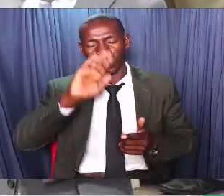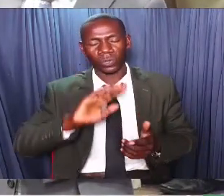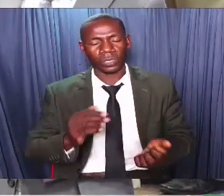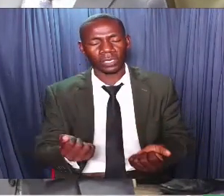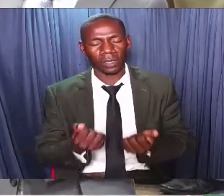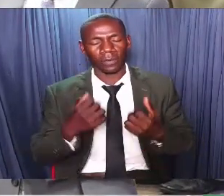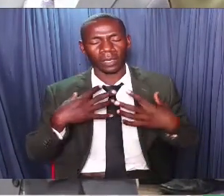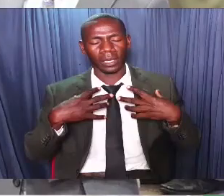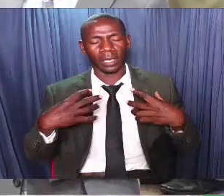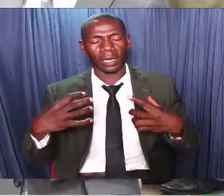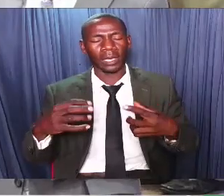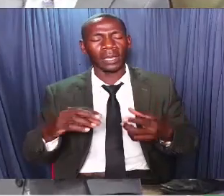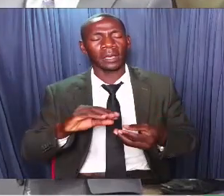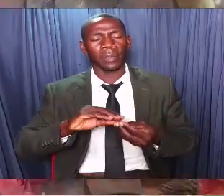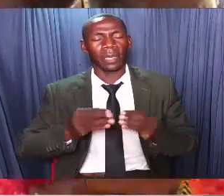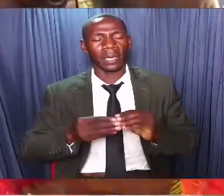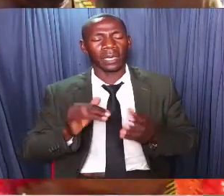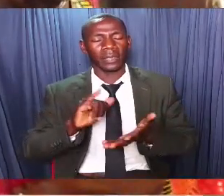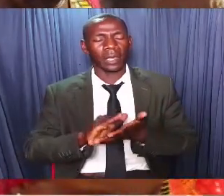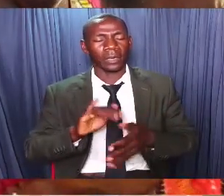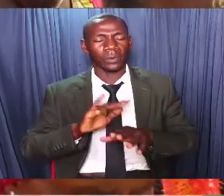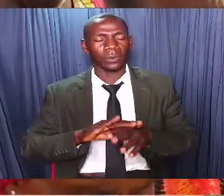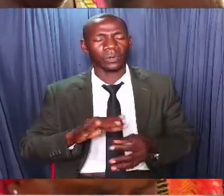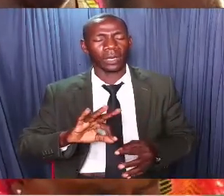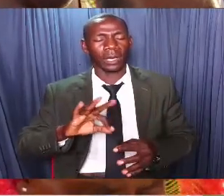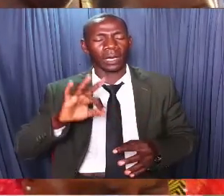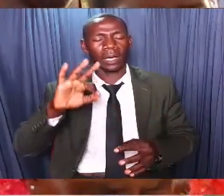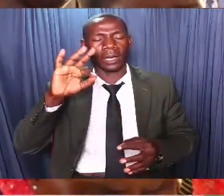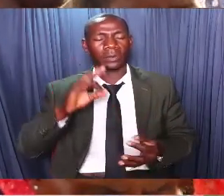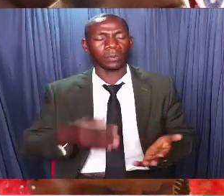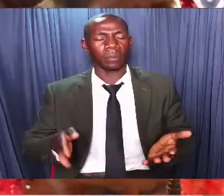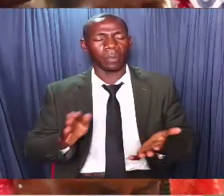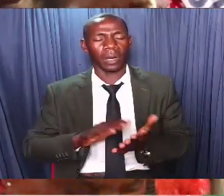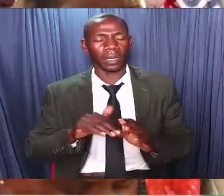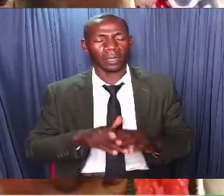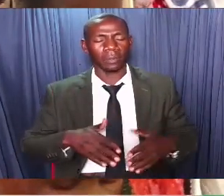Tuokoe Baba na kutupa mvua ya chakula.